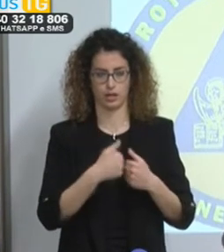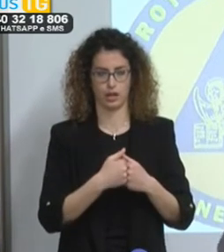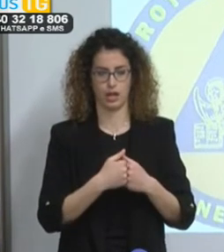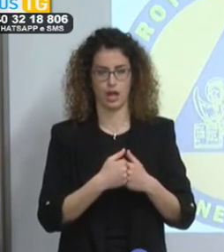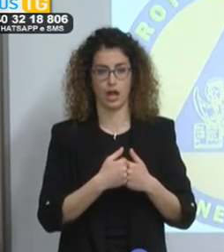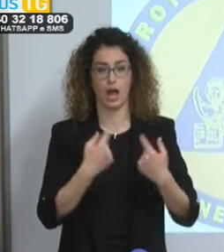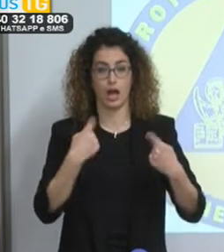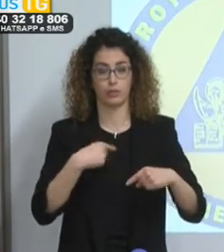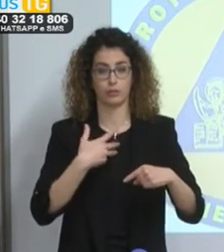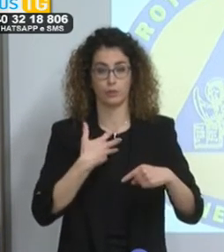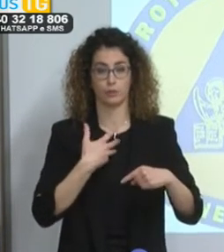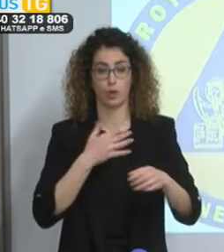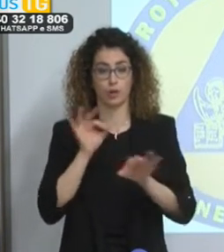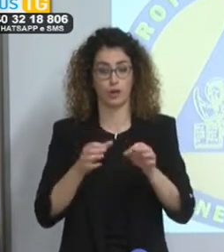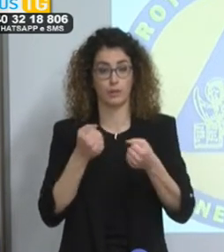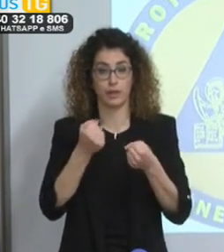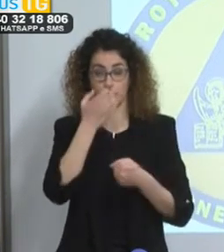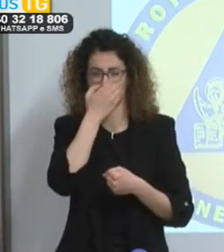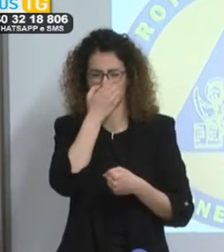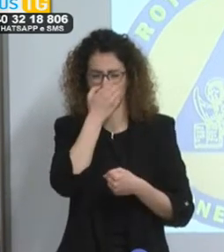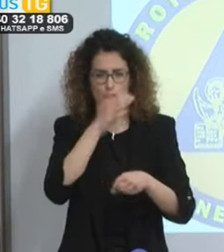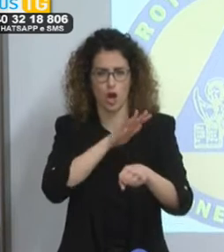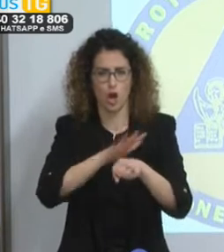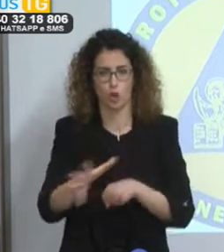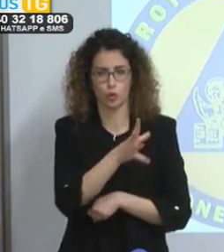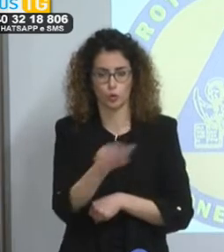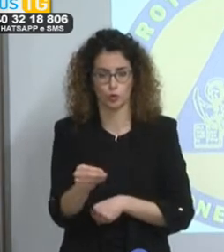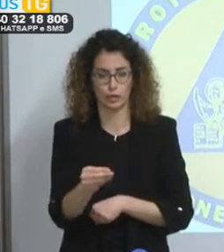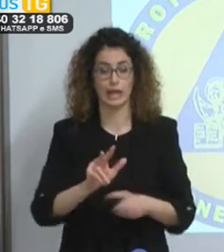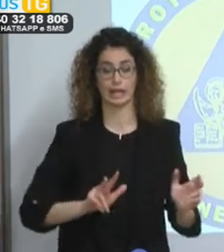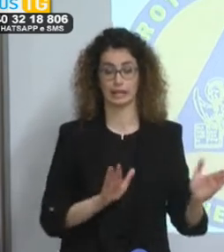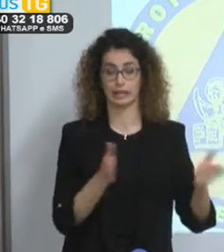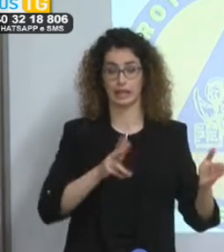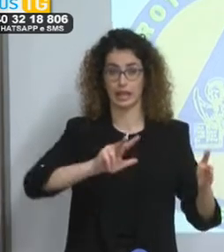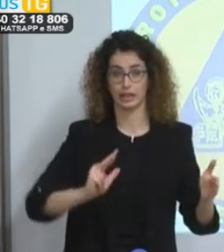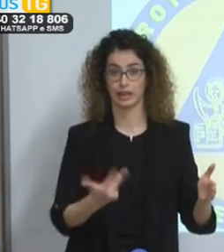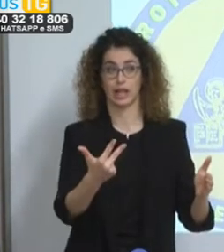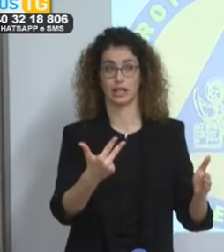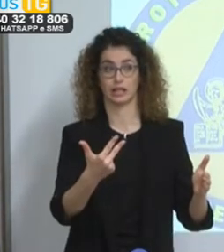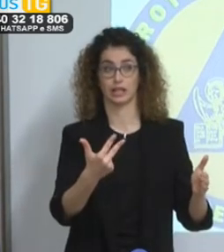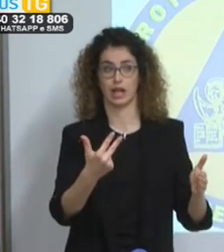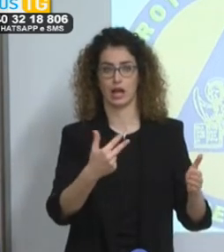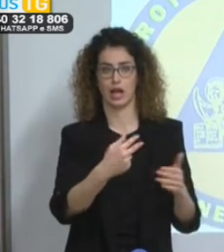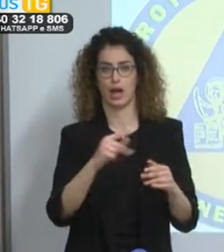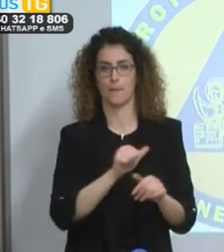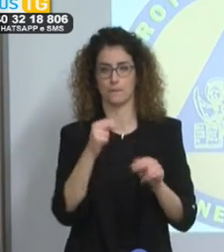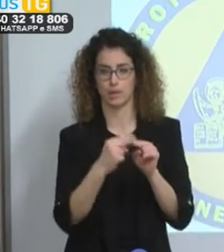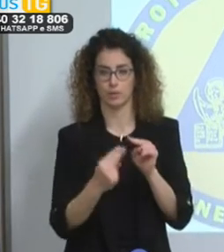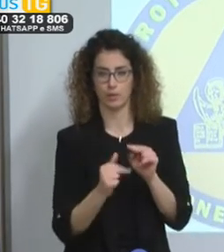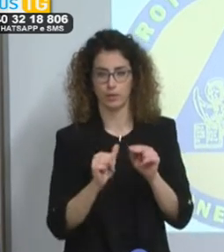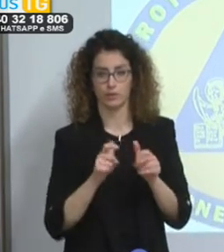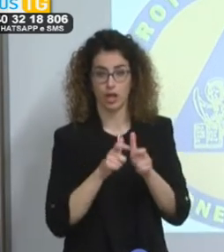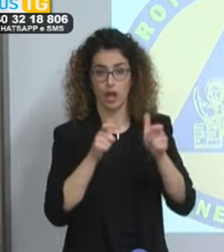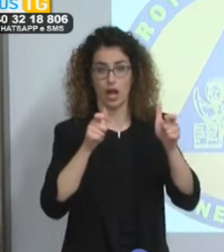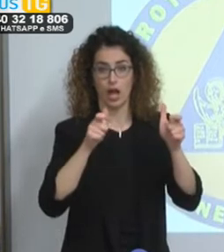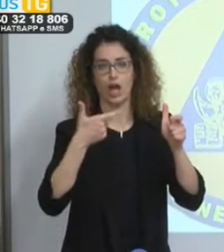alla saturazione totale delle terapie intensive. Terza infezione è l'ultima provincia che ha iniziato a calare, ma ha calato. Il dente c'era anche a